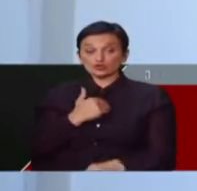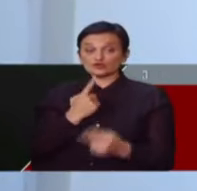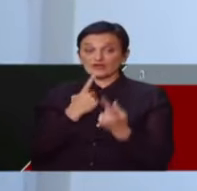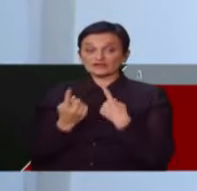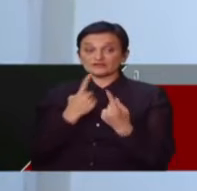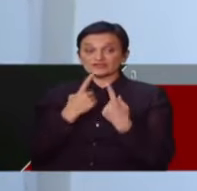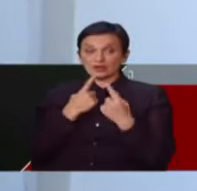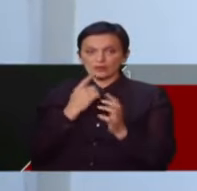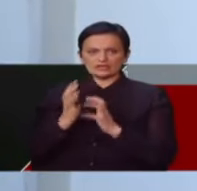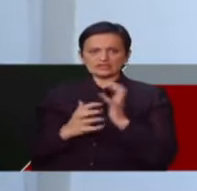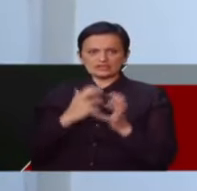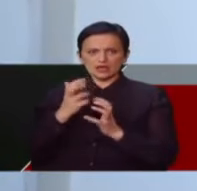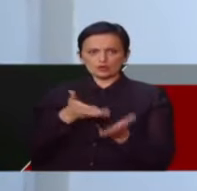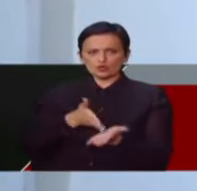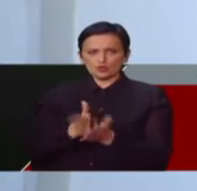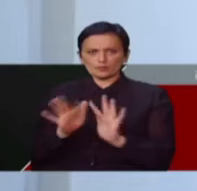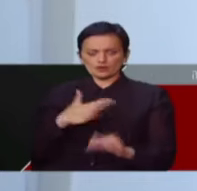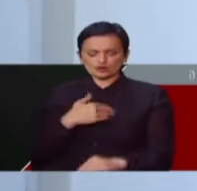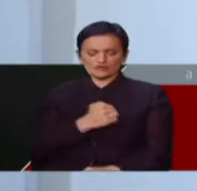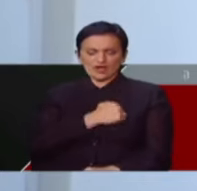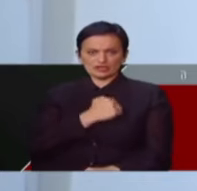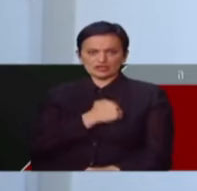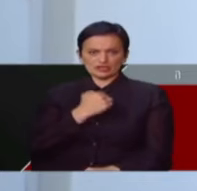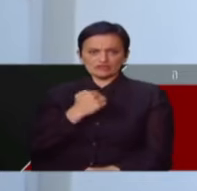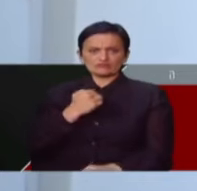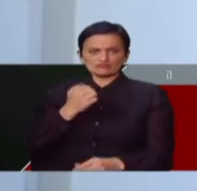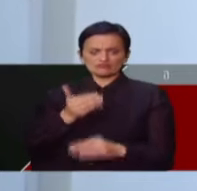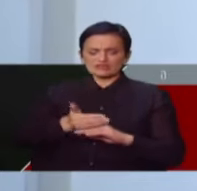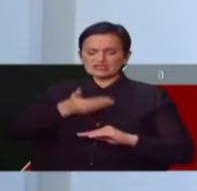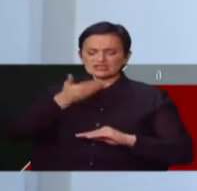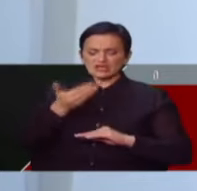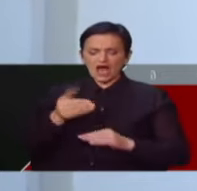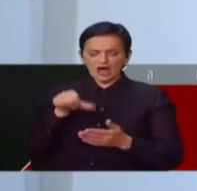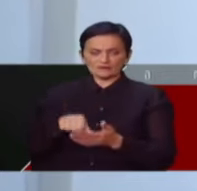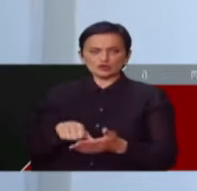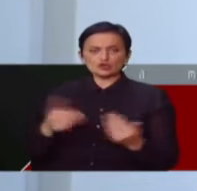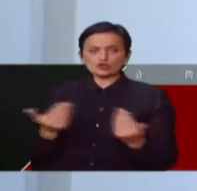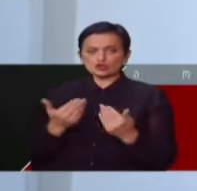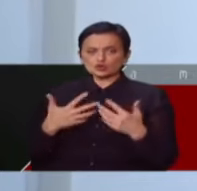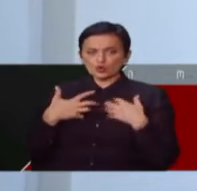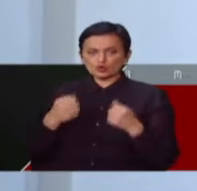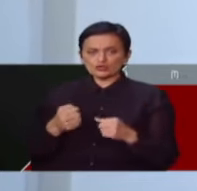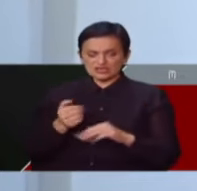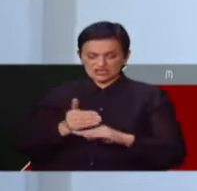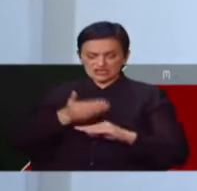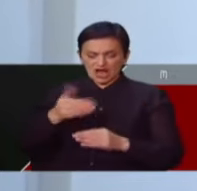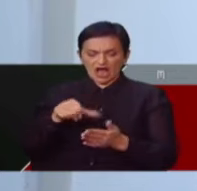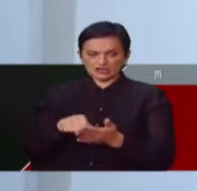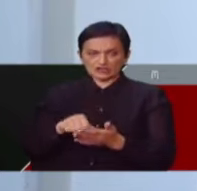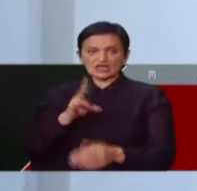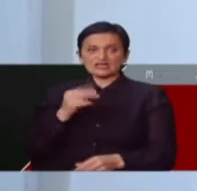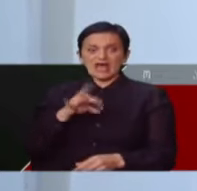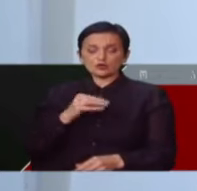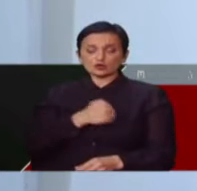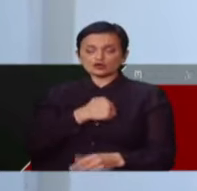საუბრობთ საერთაშორისო მისიებში ჩვენი ჯარისკაცების თავდადებაზე, სიცოცხლის და ჯანმრთელობის გაწირვაზე ნატოს